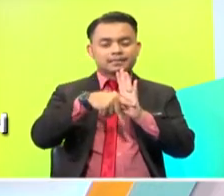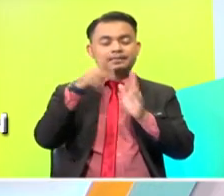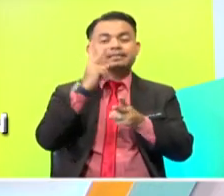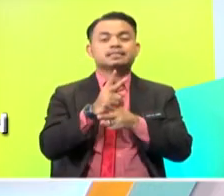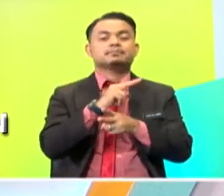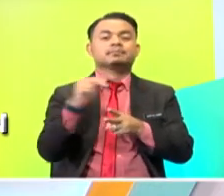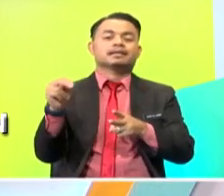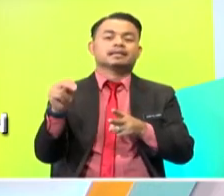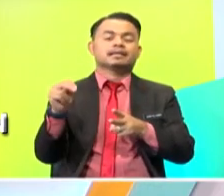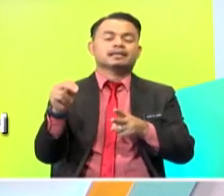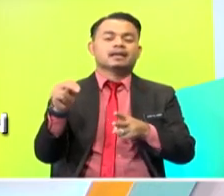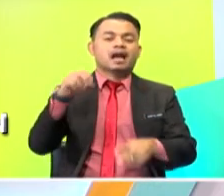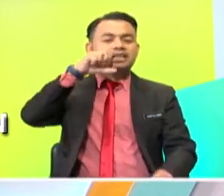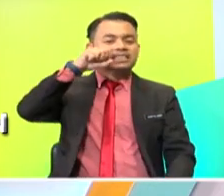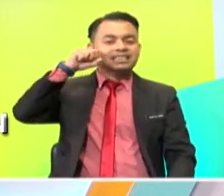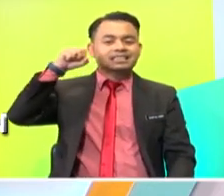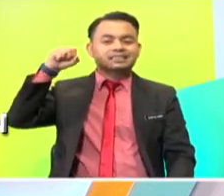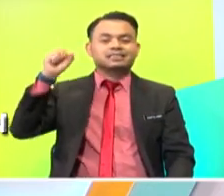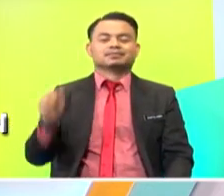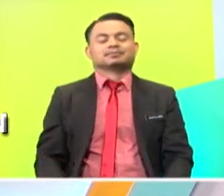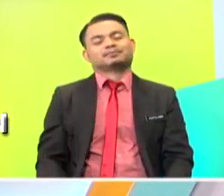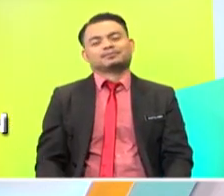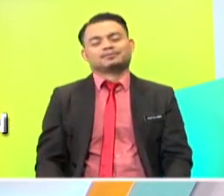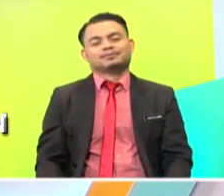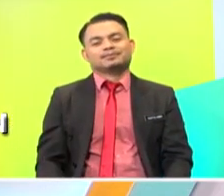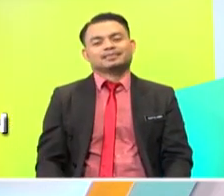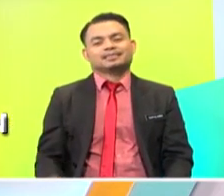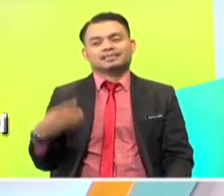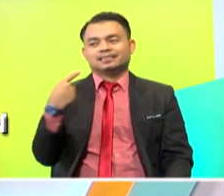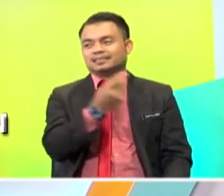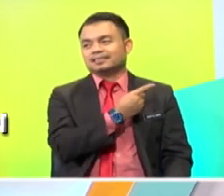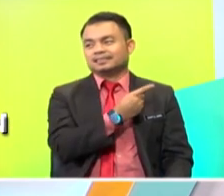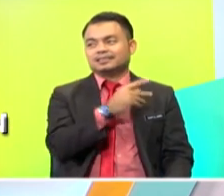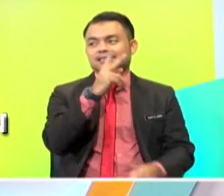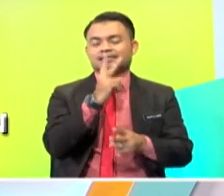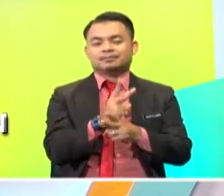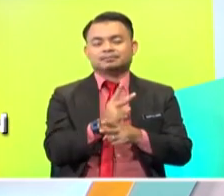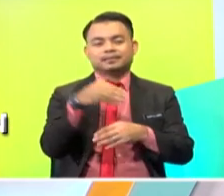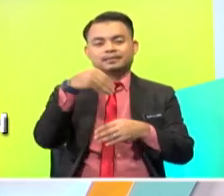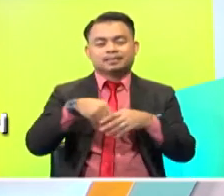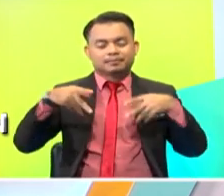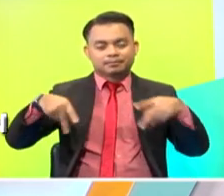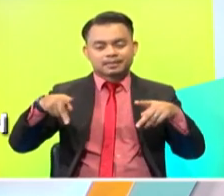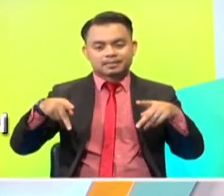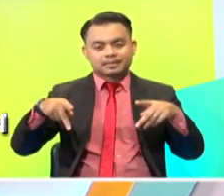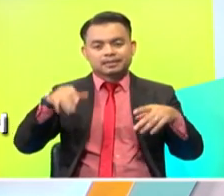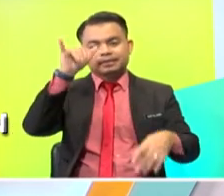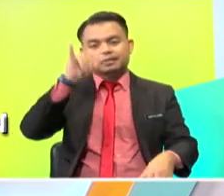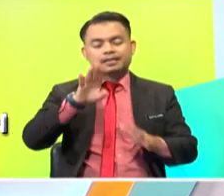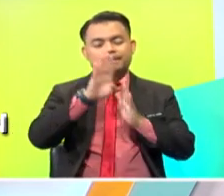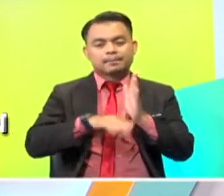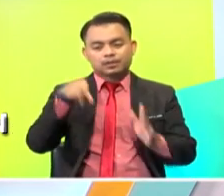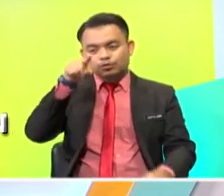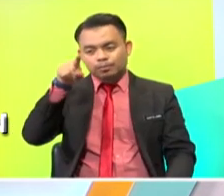Fahmi lobak merah tersimpan didalam plastik fodina berubah Oke cheque